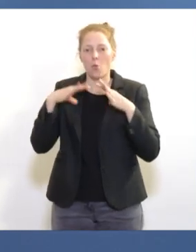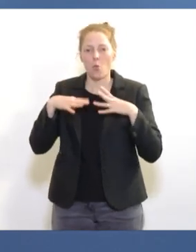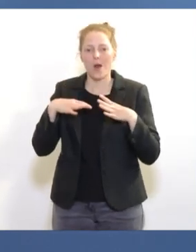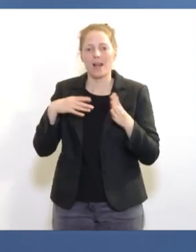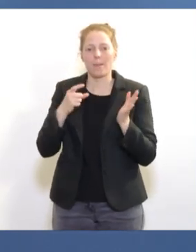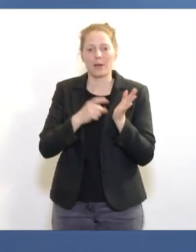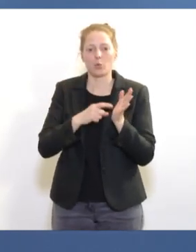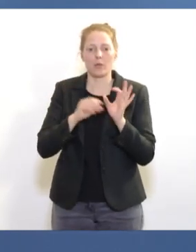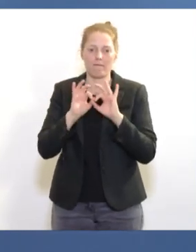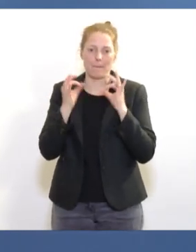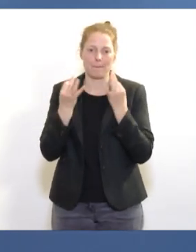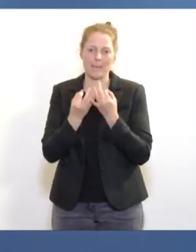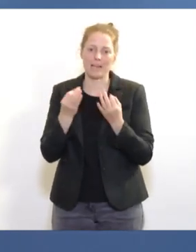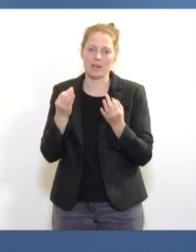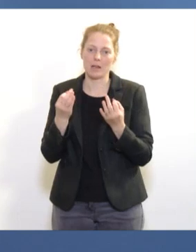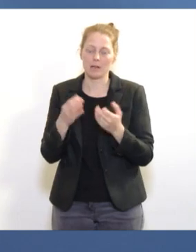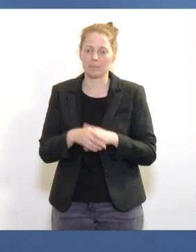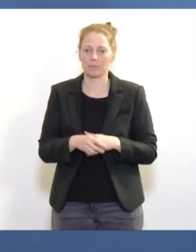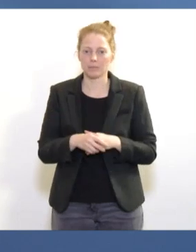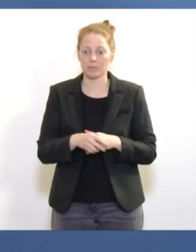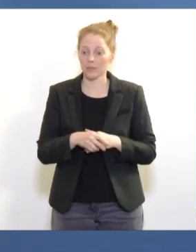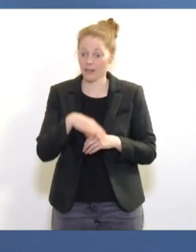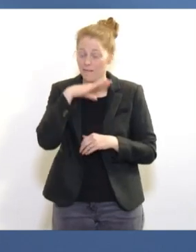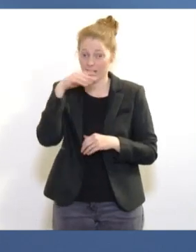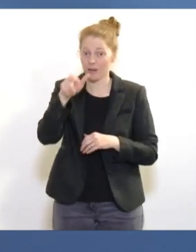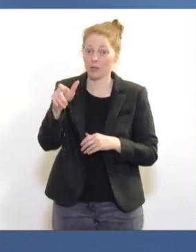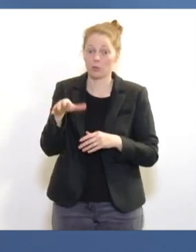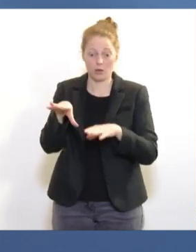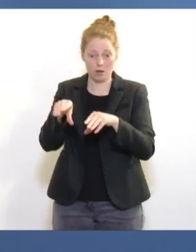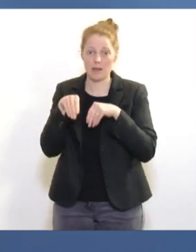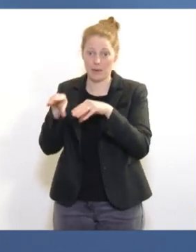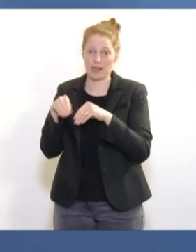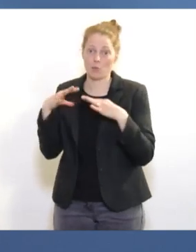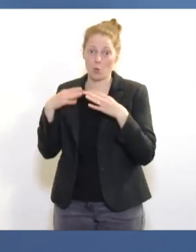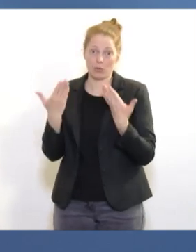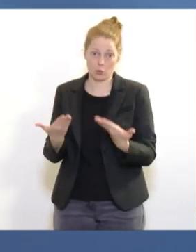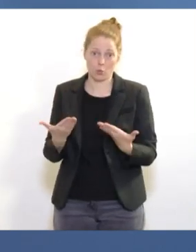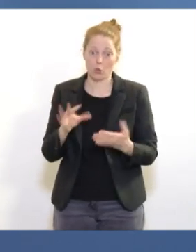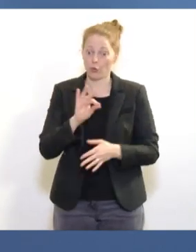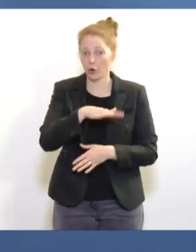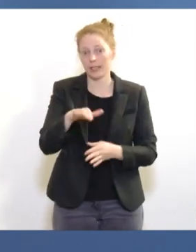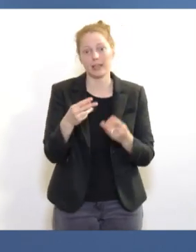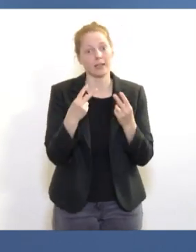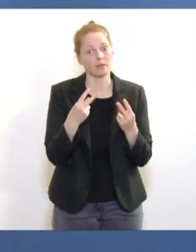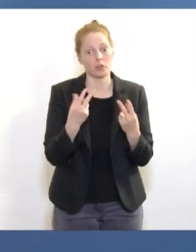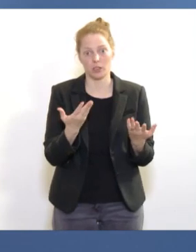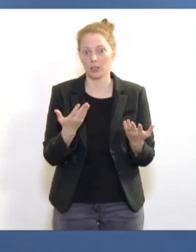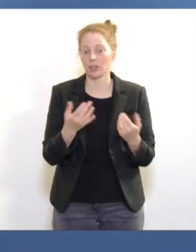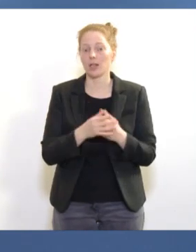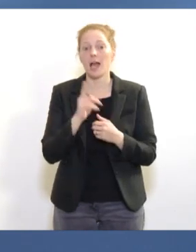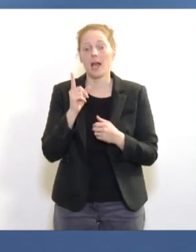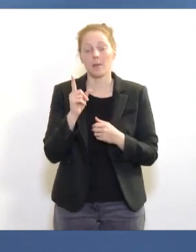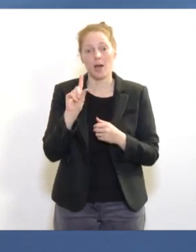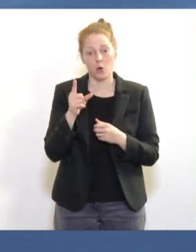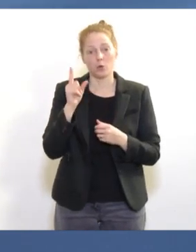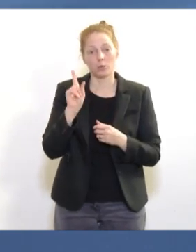familiale massiv gebraucht ging. Und das ist auch gut so am Ende von unseren Kindern. Auf der anderen Seite muss ich aber